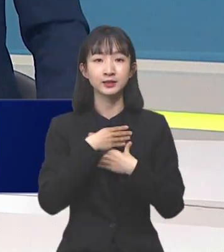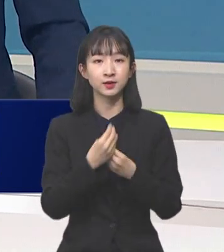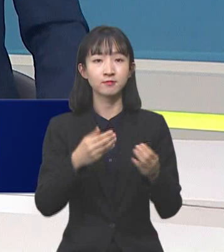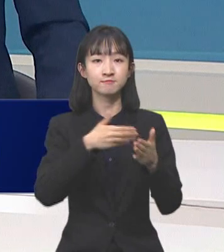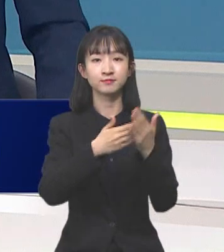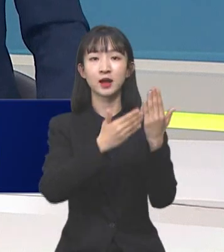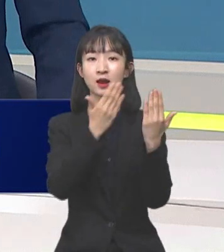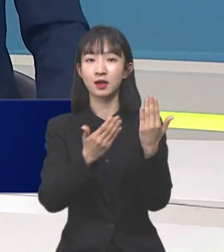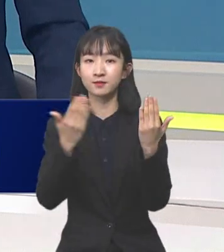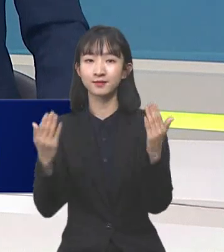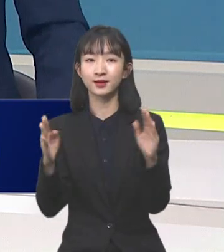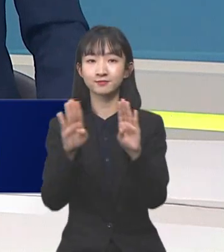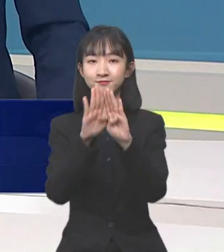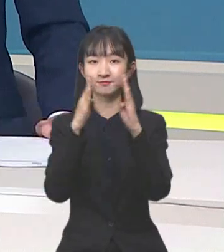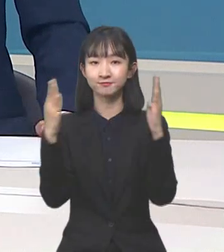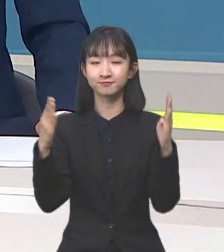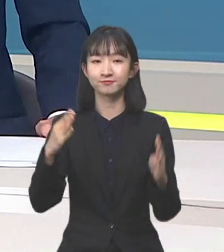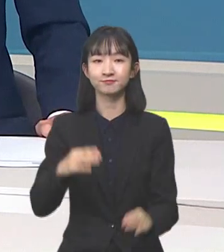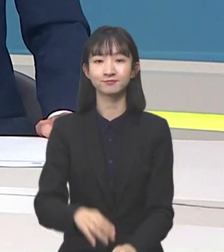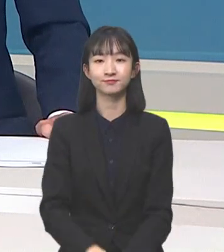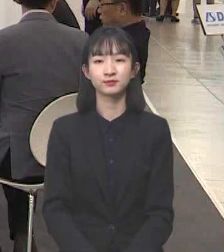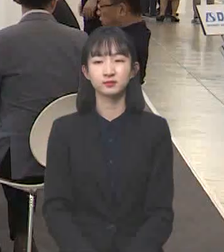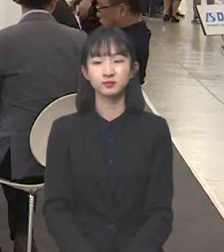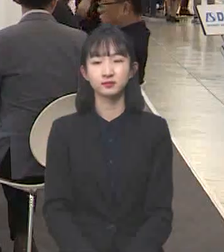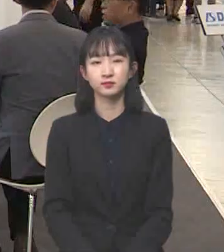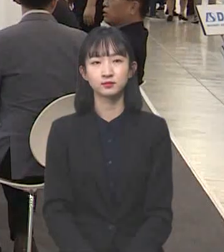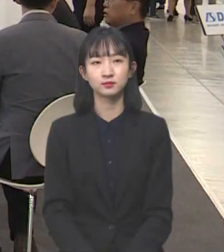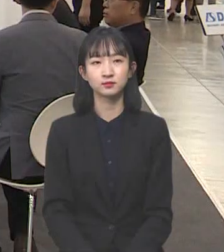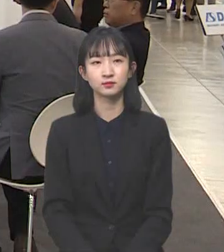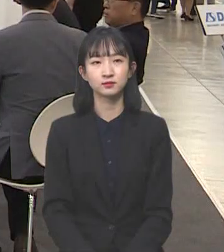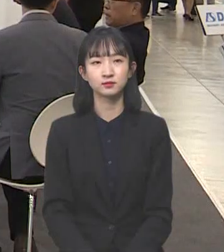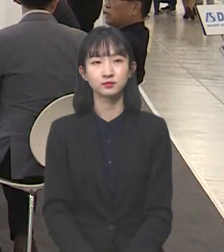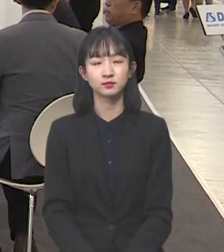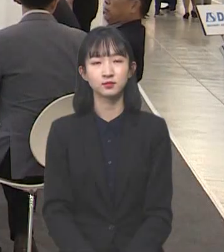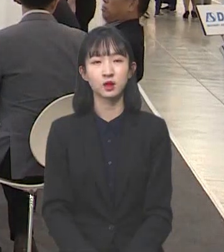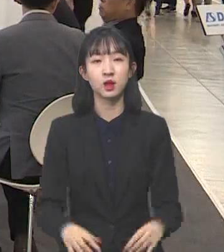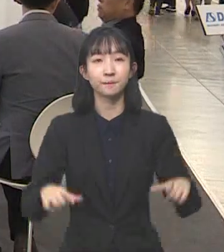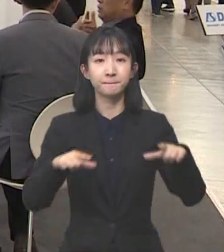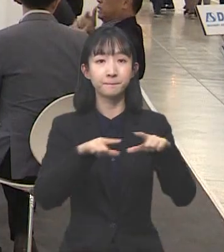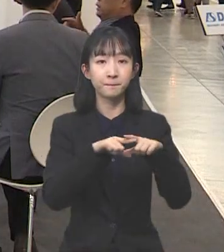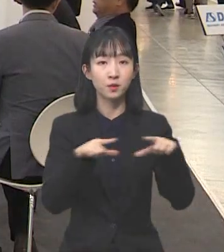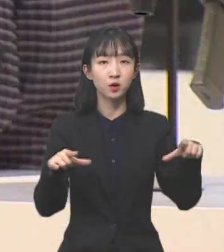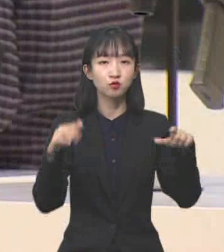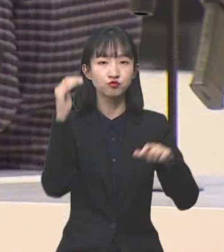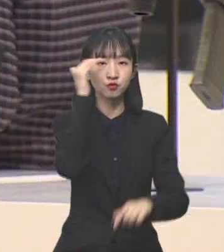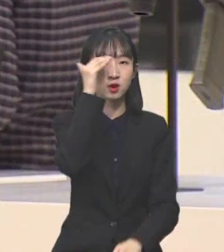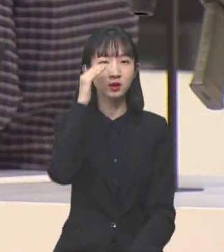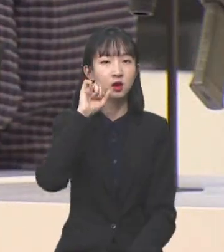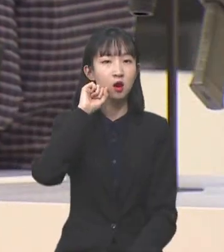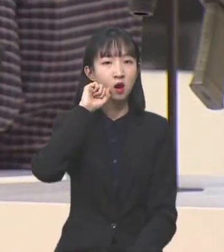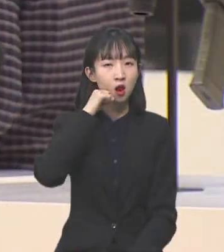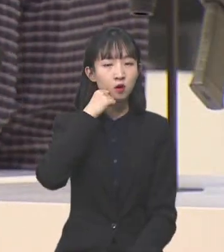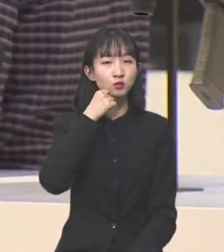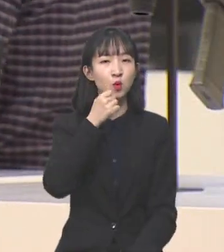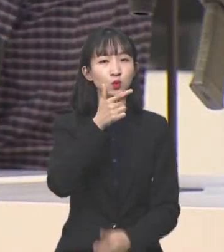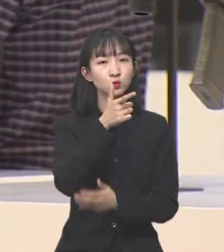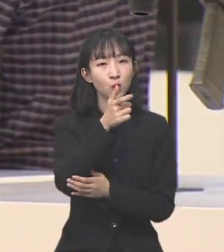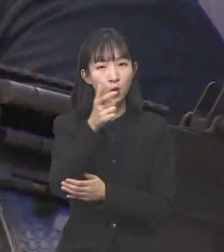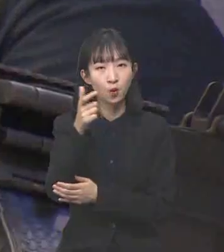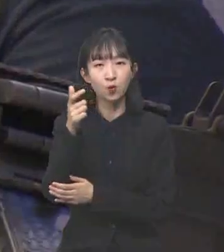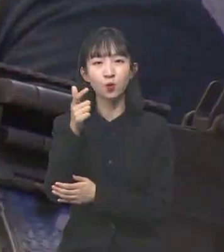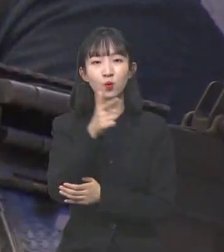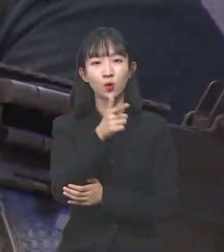열렸습니다 배상민 기자가 다녀왔습니다 평상시엔 보기 힘든 기관단총 과 권총